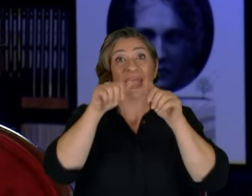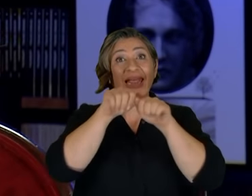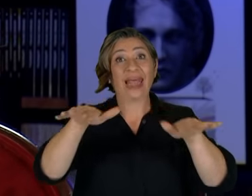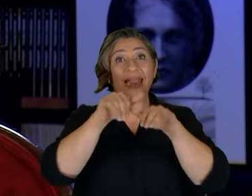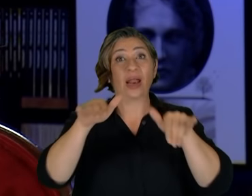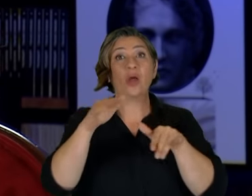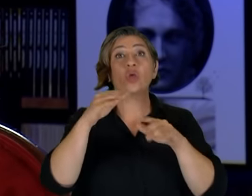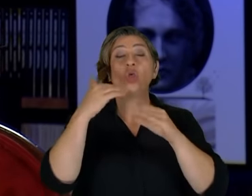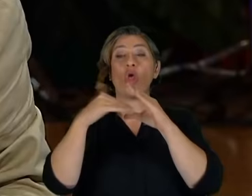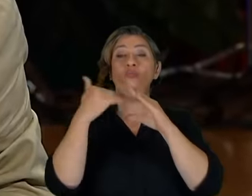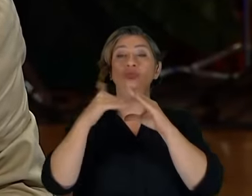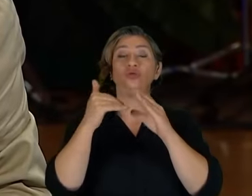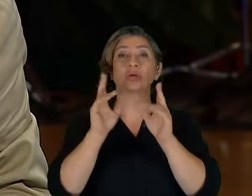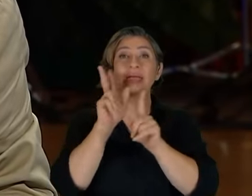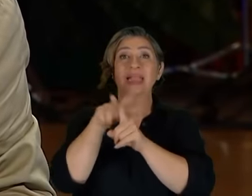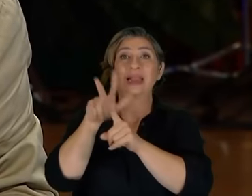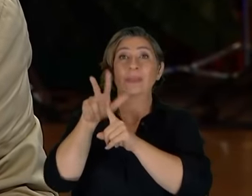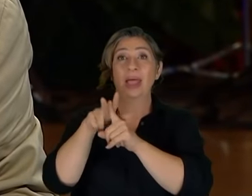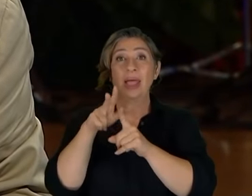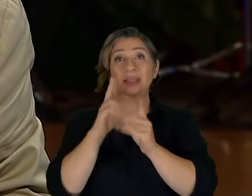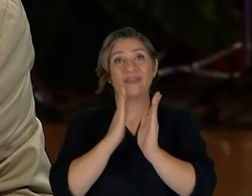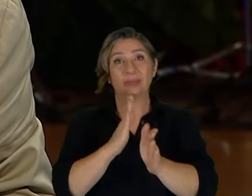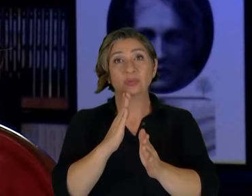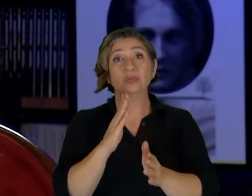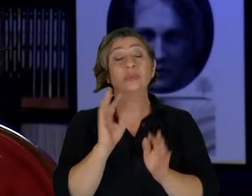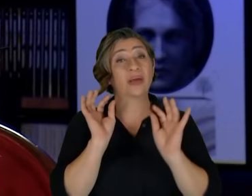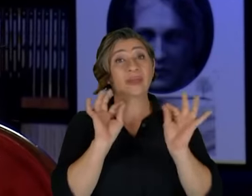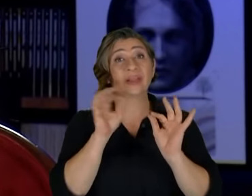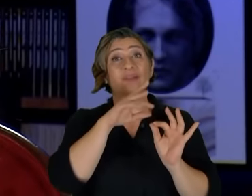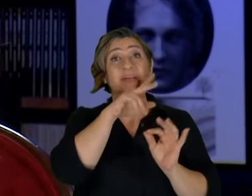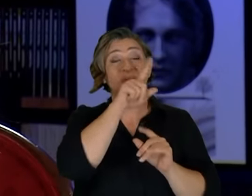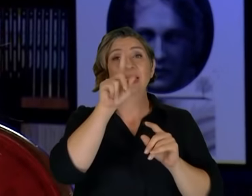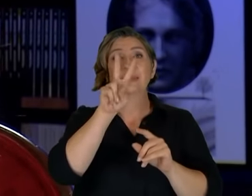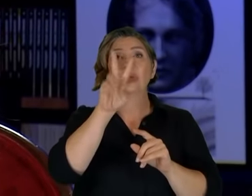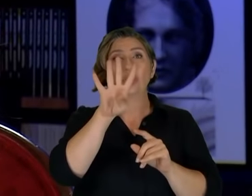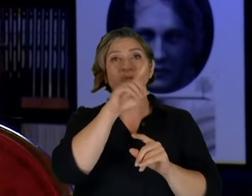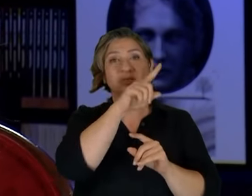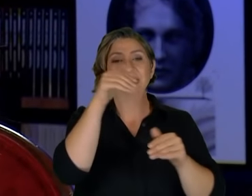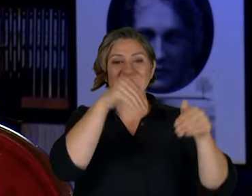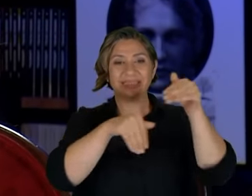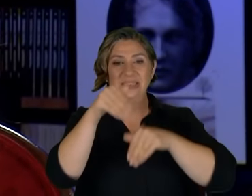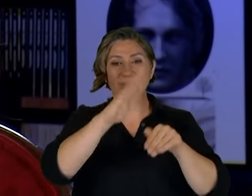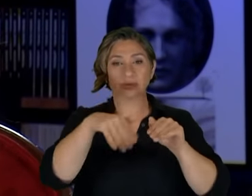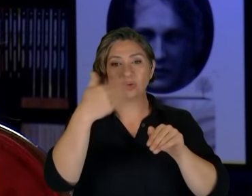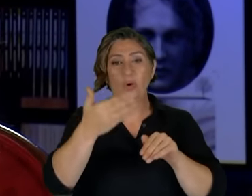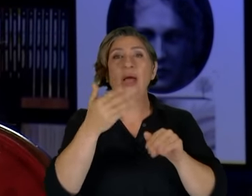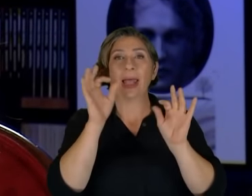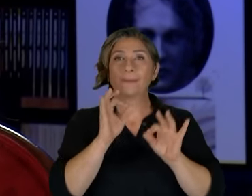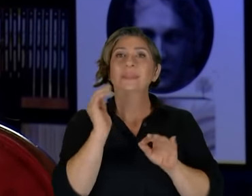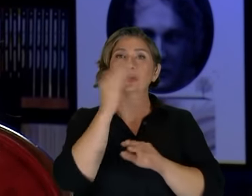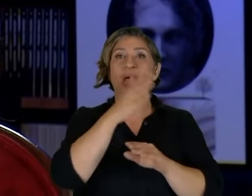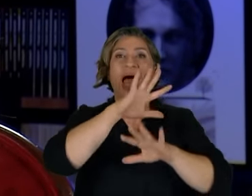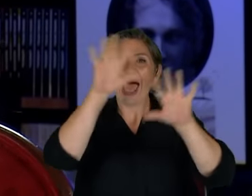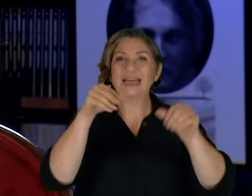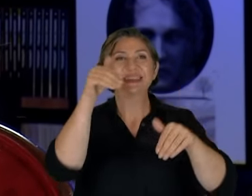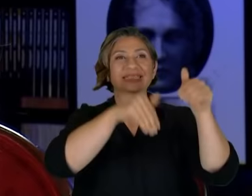yayınlara yorumcu olarak katılmaya devam ediyorsunuz. Çıktınız mı çok? Evet. Yani Frans 24'te özellikle seçimlerden sonra genelde çıkıyorum. Her